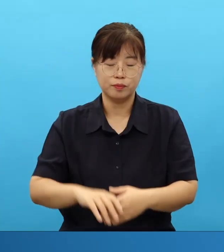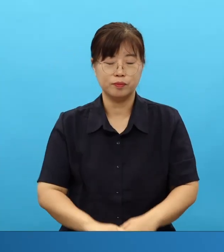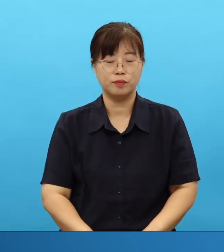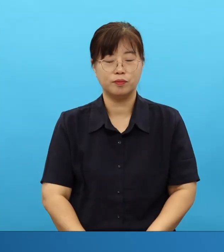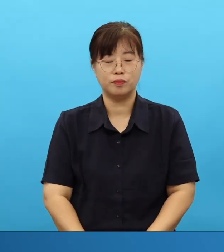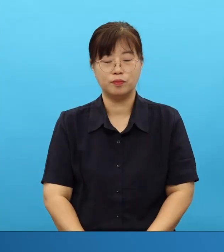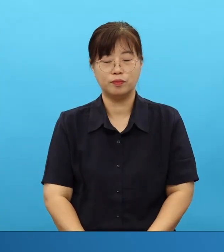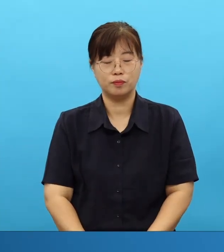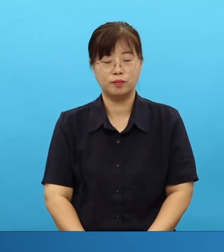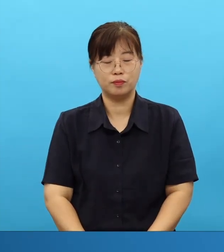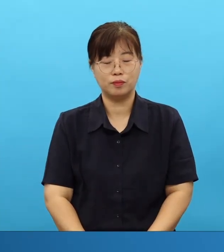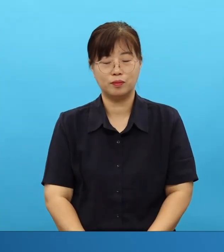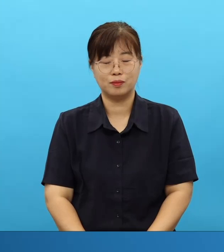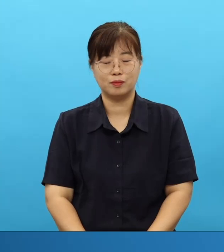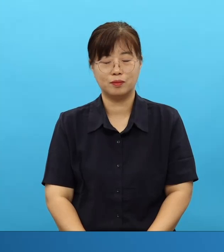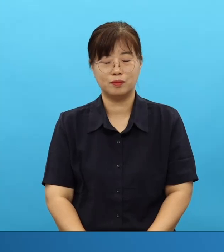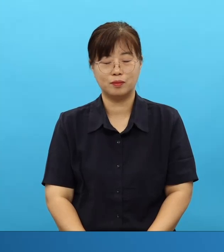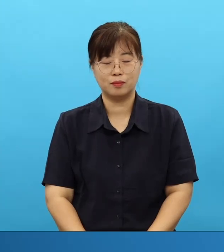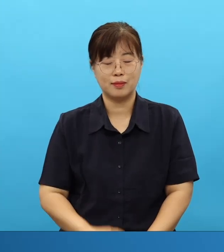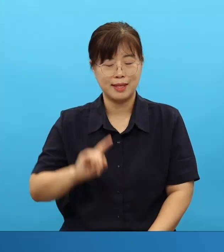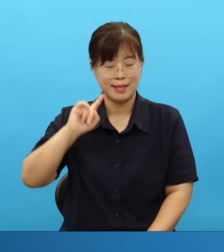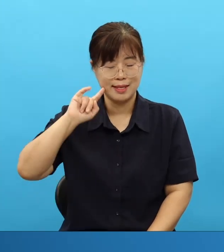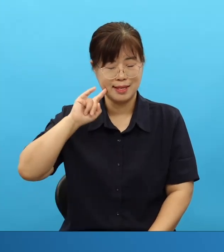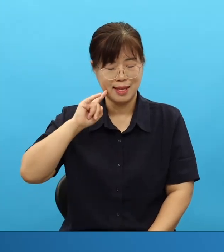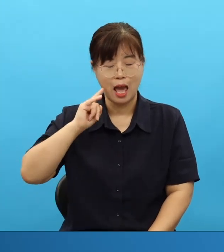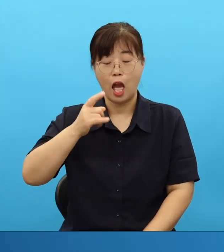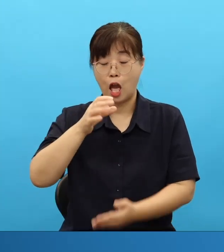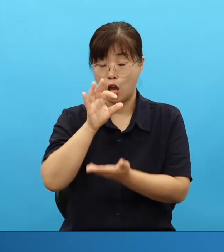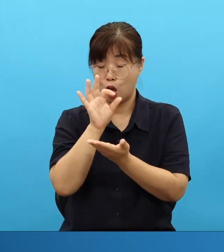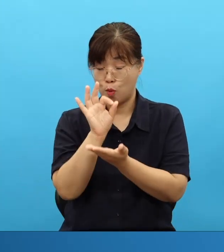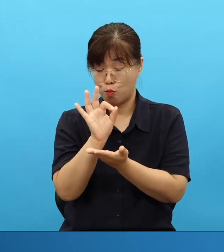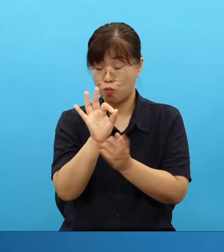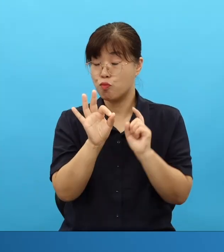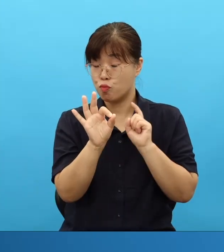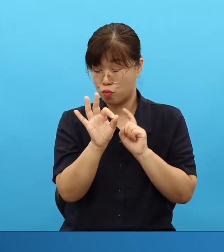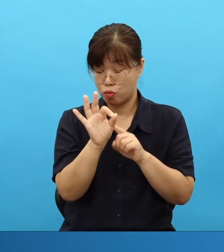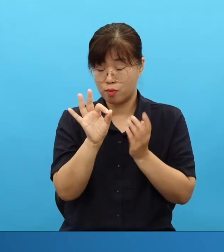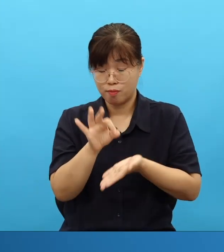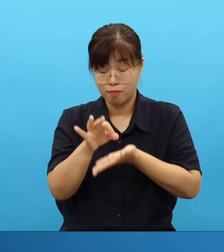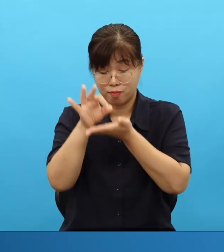드렸습니다 애을 드 모든 손길 위해 축복하여